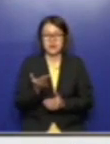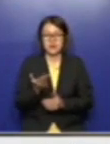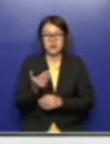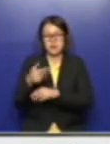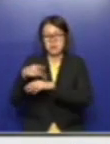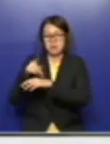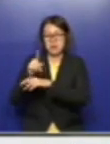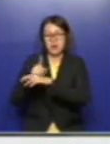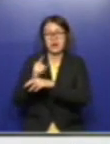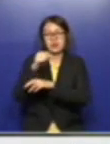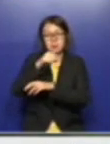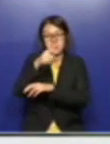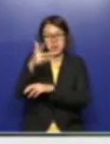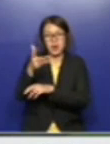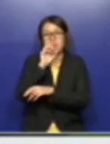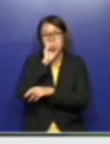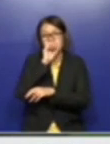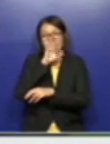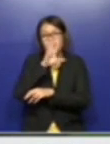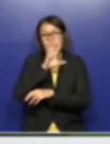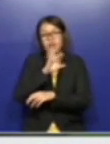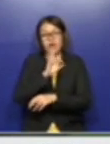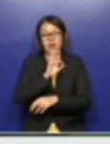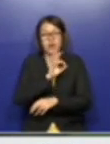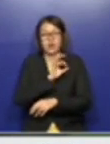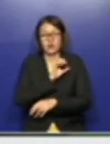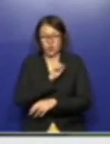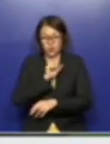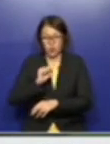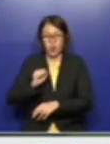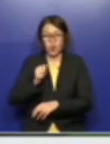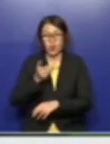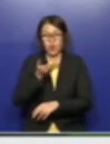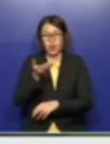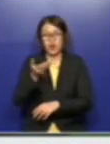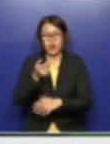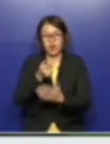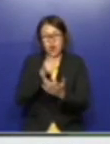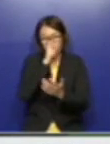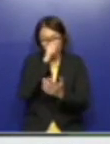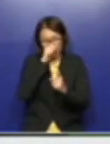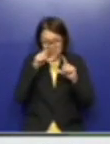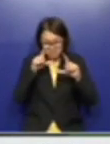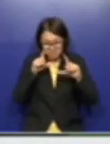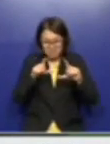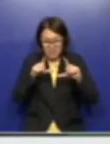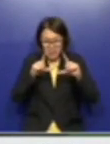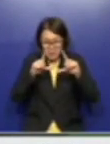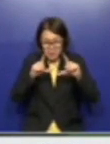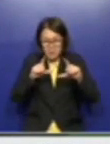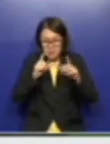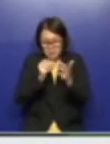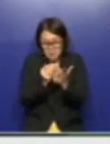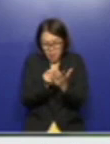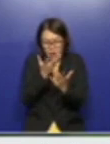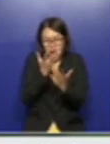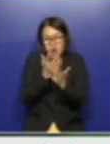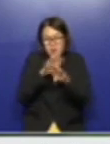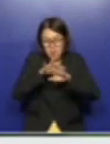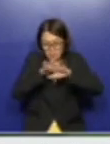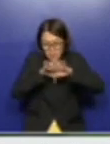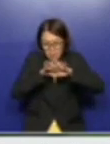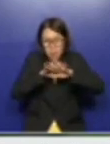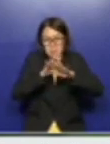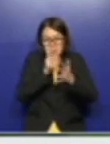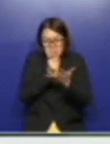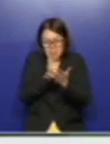PBS บอกให้สมาชิกรัฐสภาได้เข้าไปใน QR code นี้ผมเข้าไปตั้งแต่เช้าเลยครับ